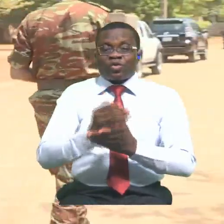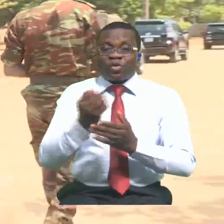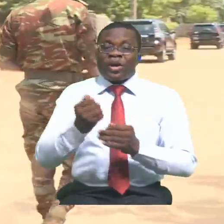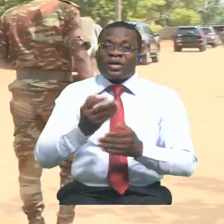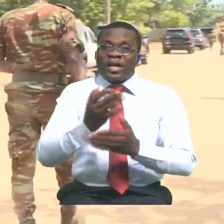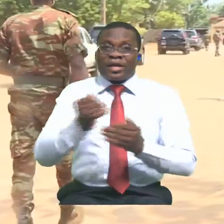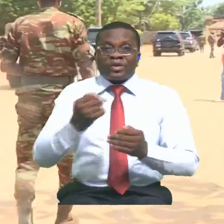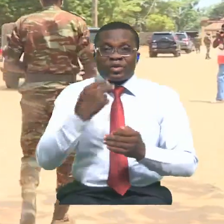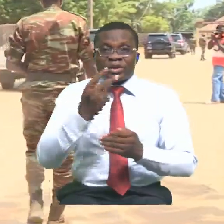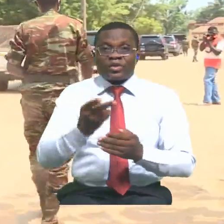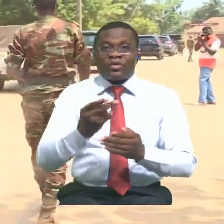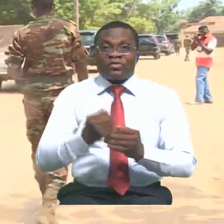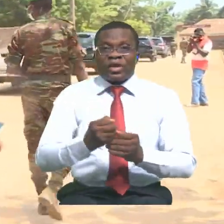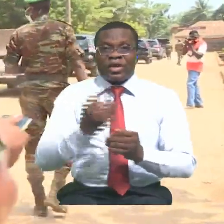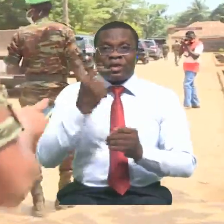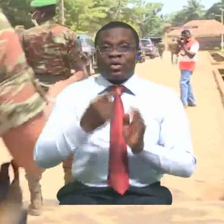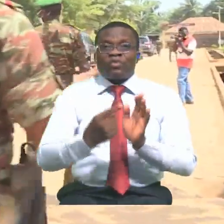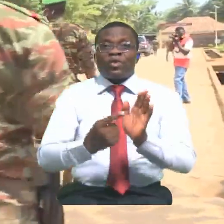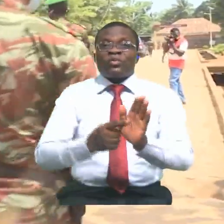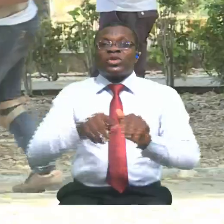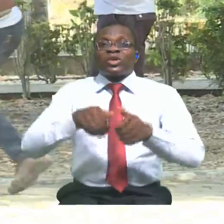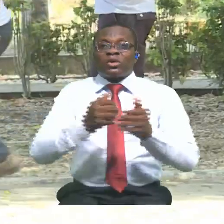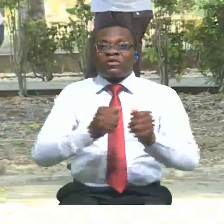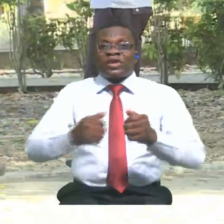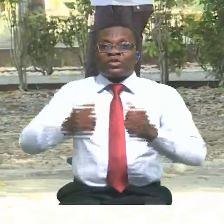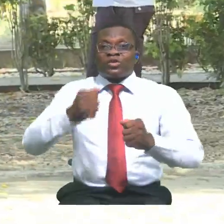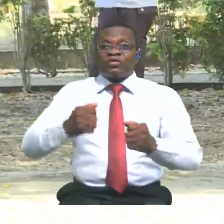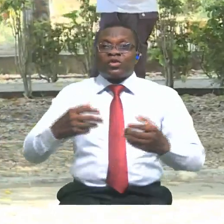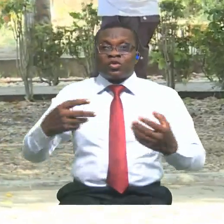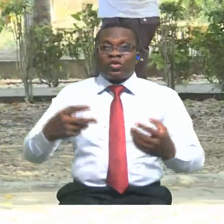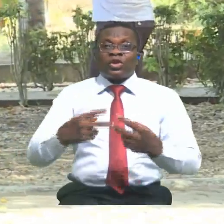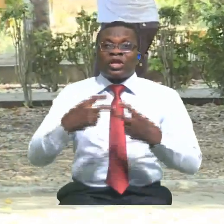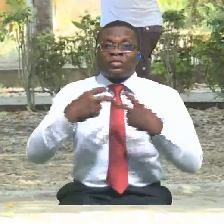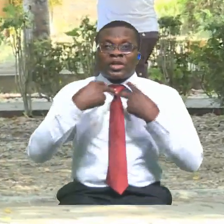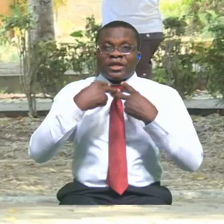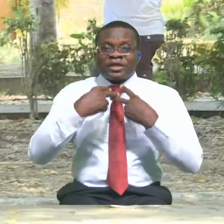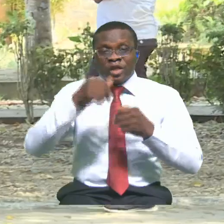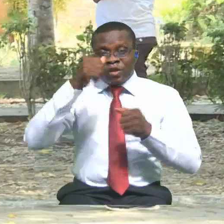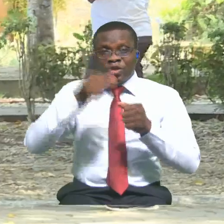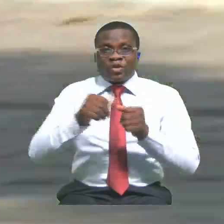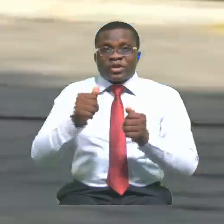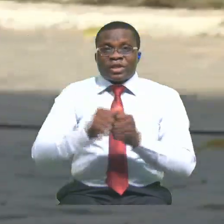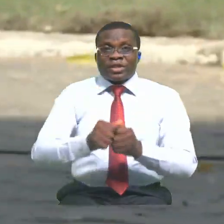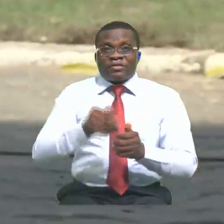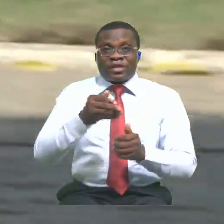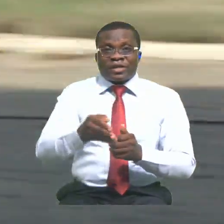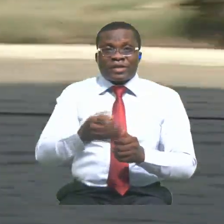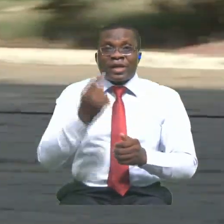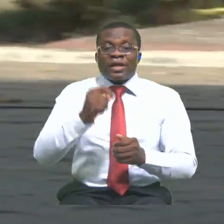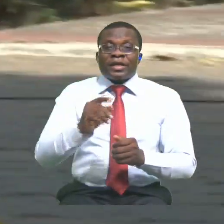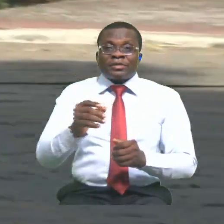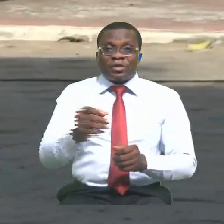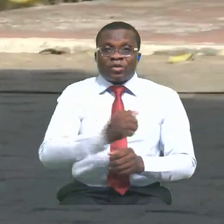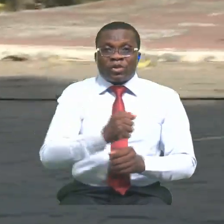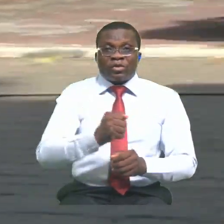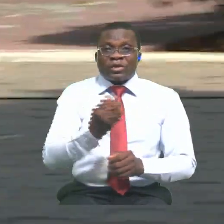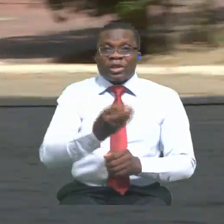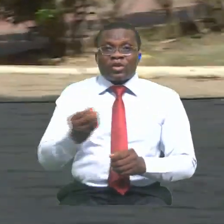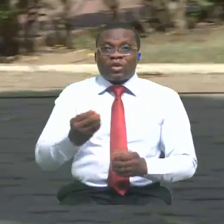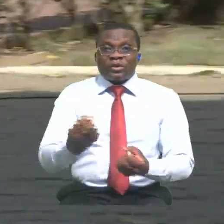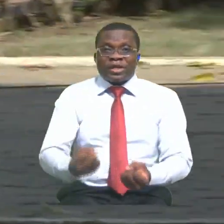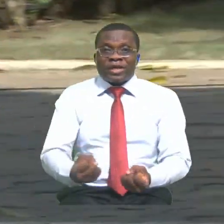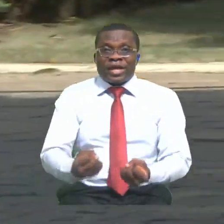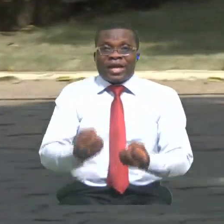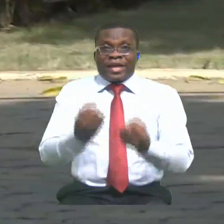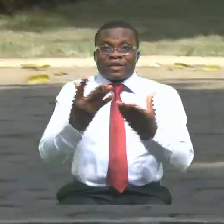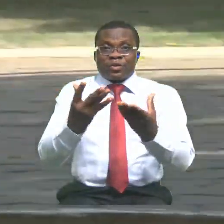simulation d'intervention sur un véhicule piégé. Reconnaissance avec le robot pour décrocher l'objet explosif